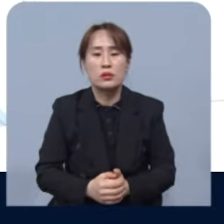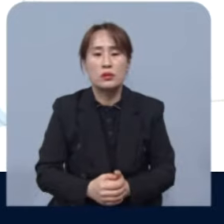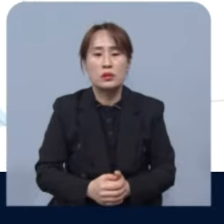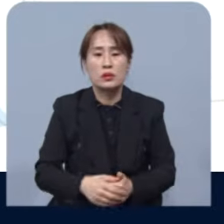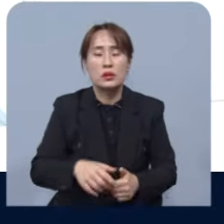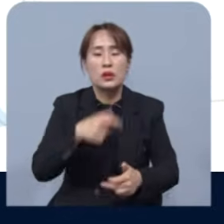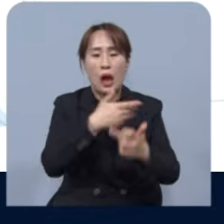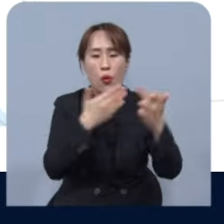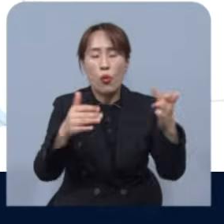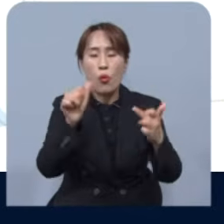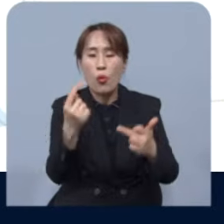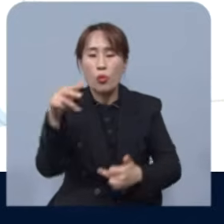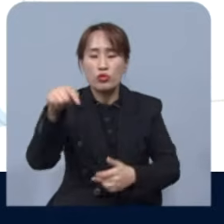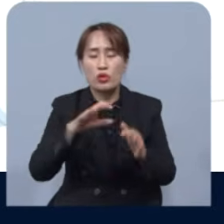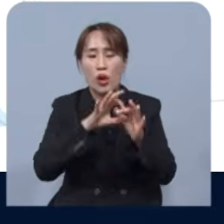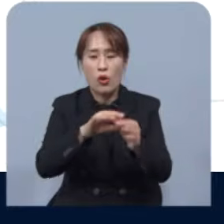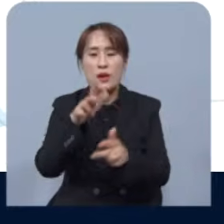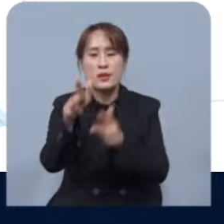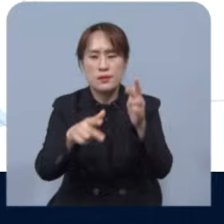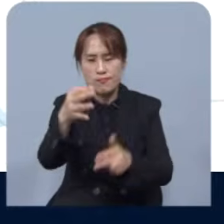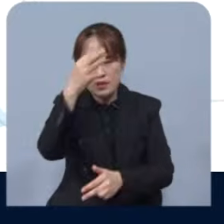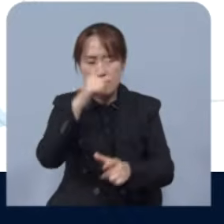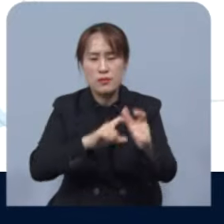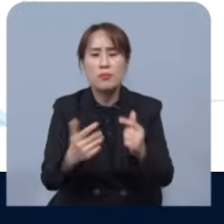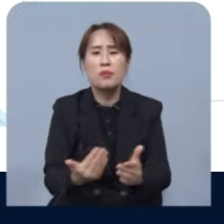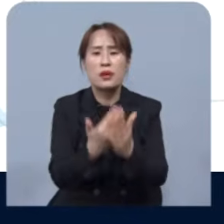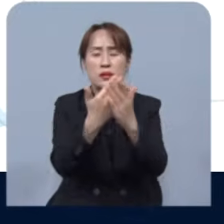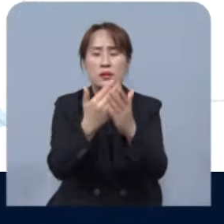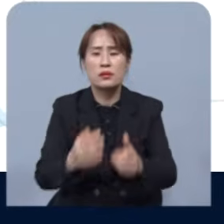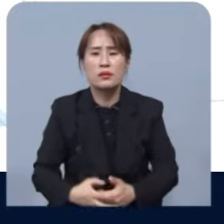강호축과 연계해서 산업기능도 강화하겠습니다.